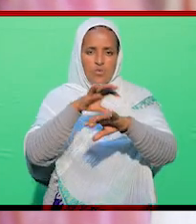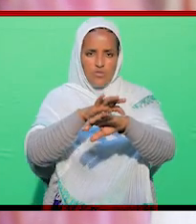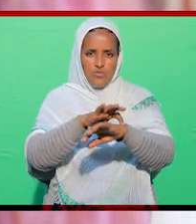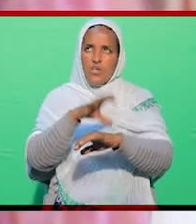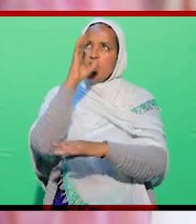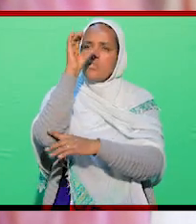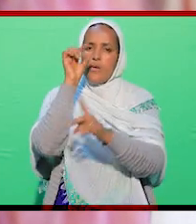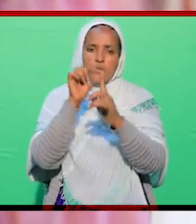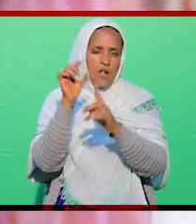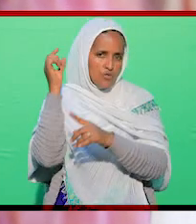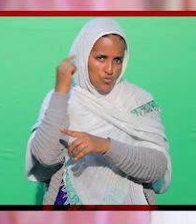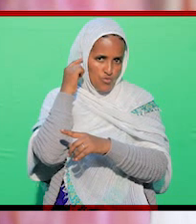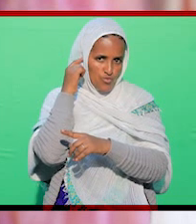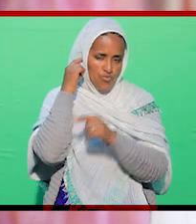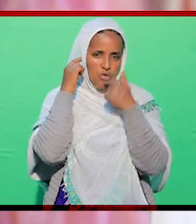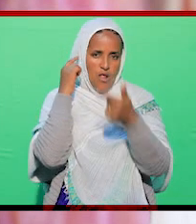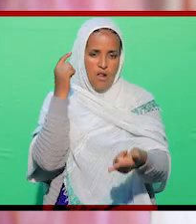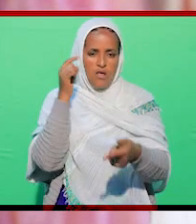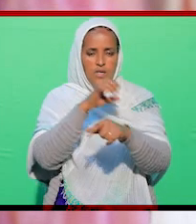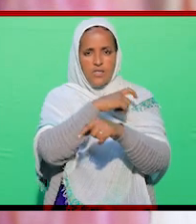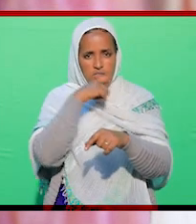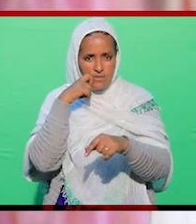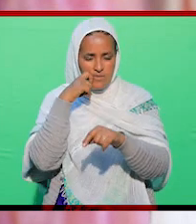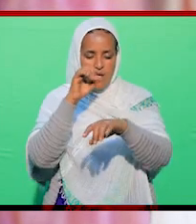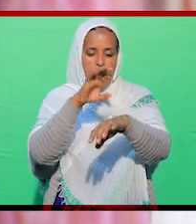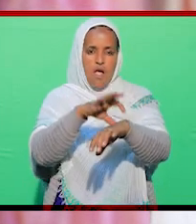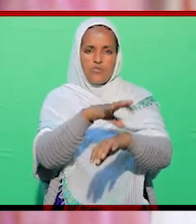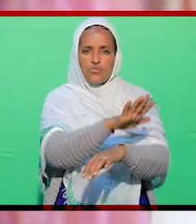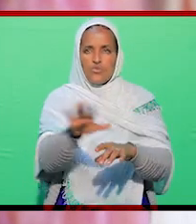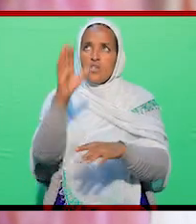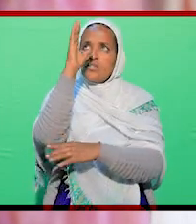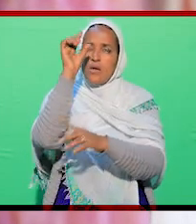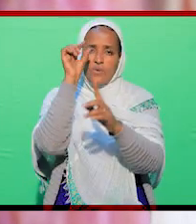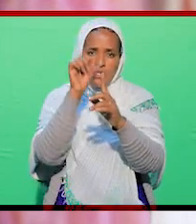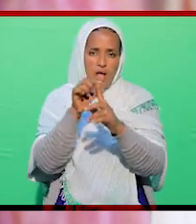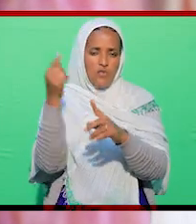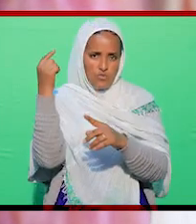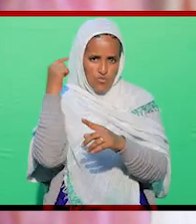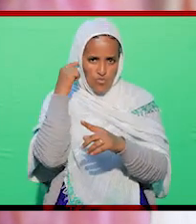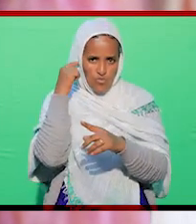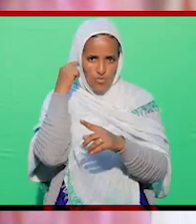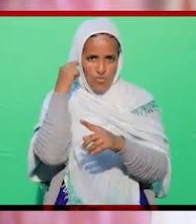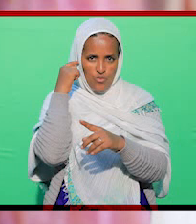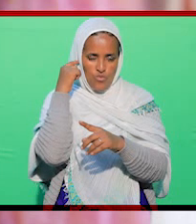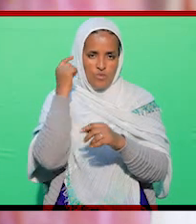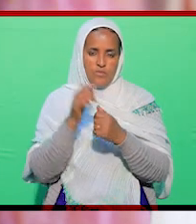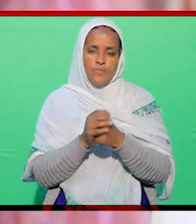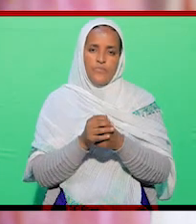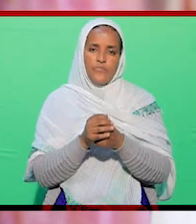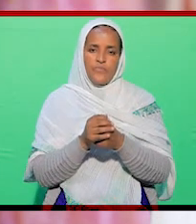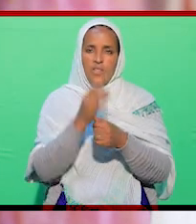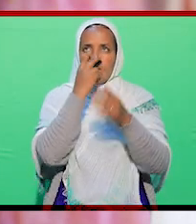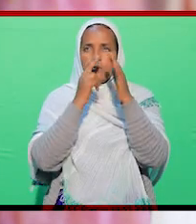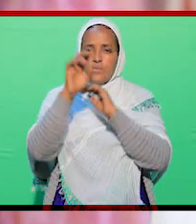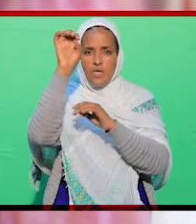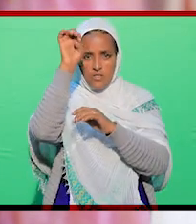ተቀምጧል። እናንተ የደረቃችሁ አጥንቶች የእግዚአብሔርን ቃል ስሙ ይላል። የደረቃችሁ አጥንቶች የእግዚአብሔርን ቃል